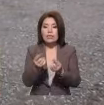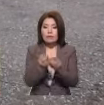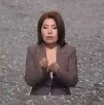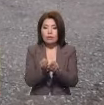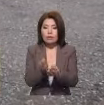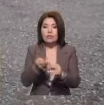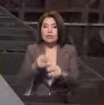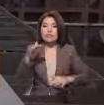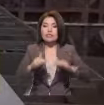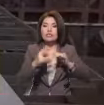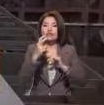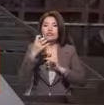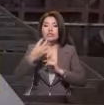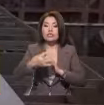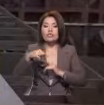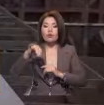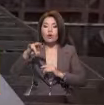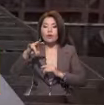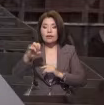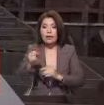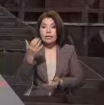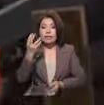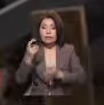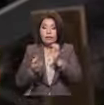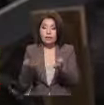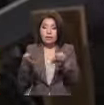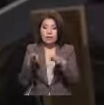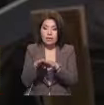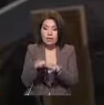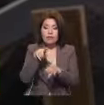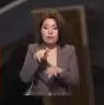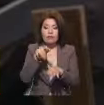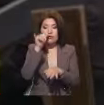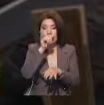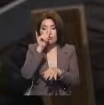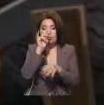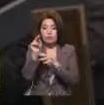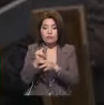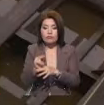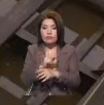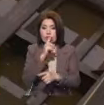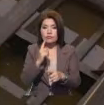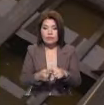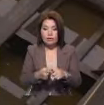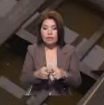баржаның салмағы 240 тонна. Егер де зауыт жабылар болса, алып тіркемеге елімізде жөндеу жүргізетін бірде-бір кәсіпорын